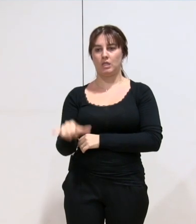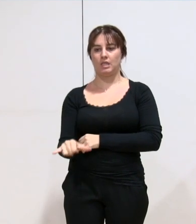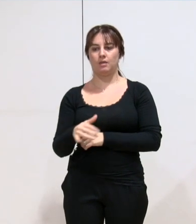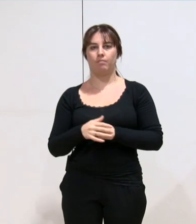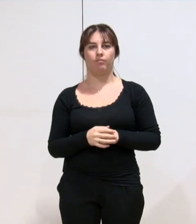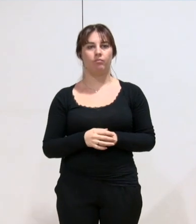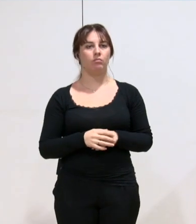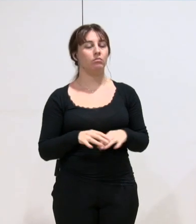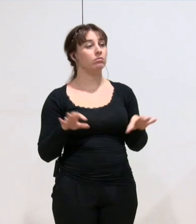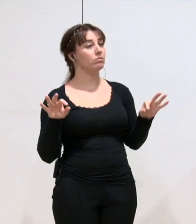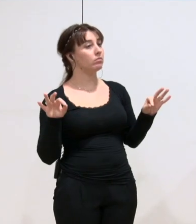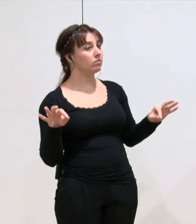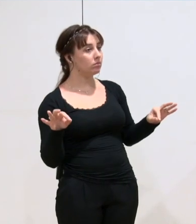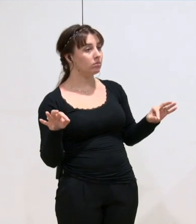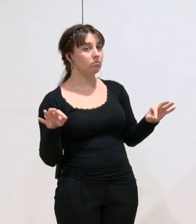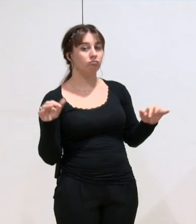Chacun, bien sûr, a